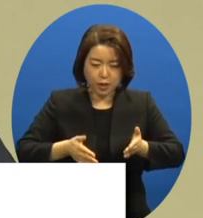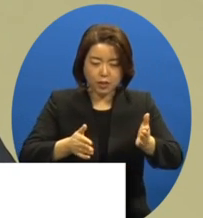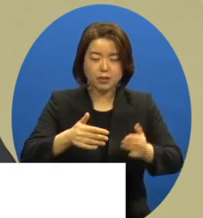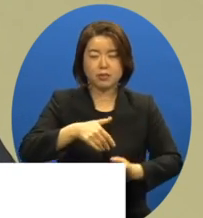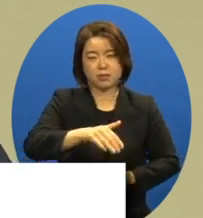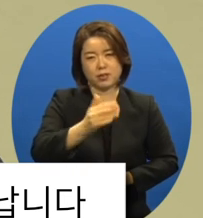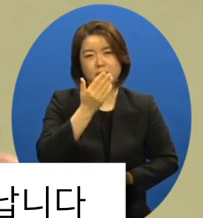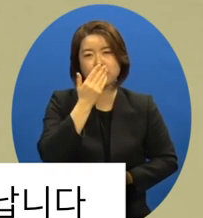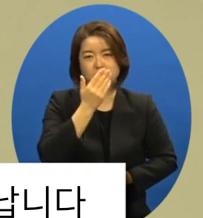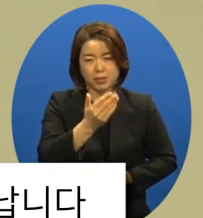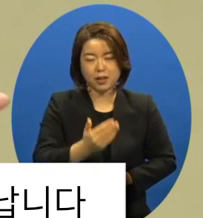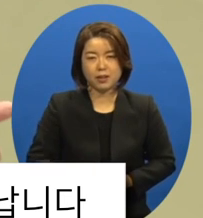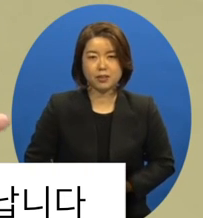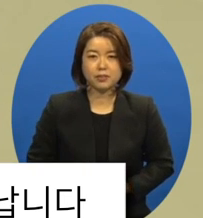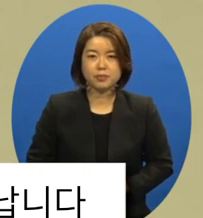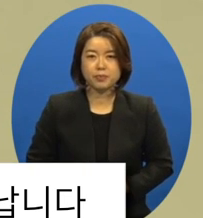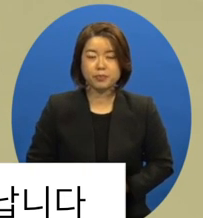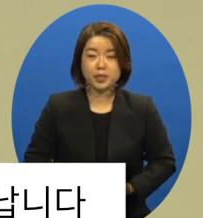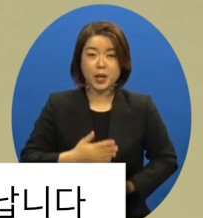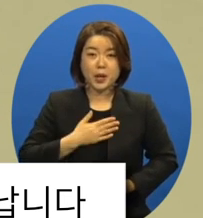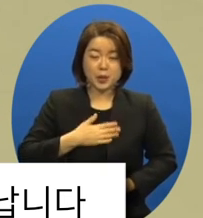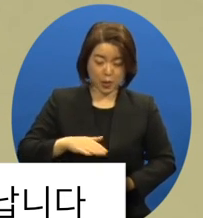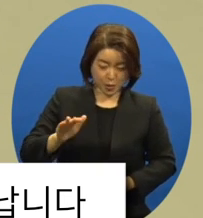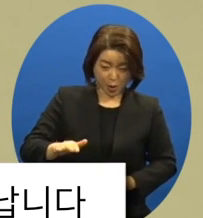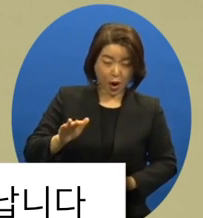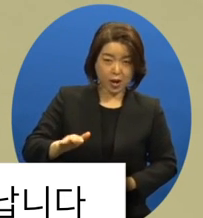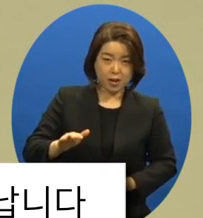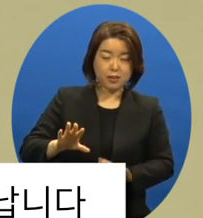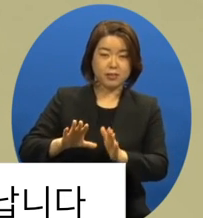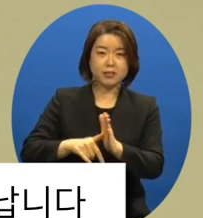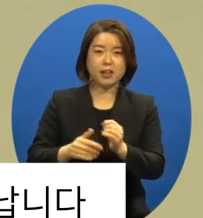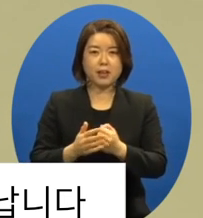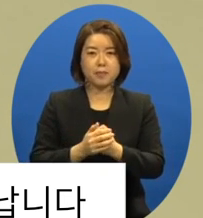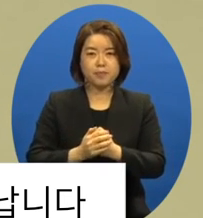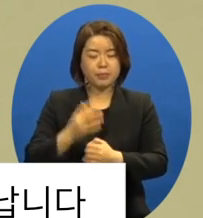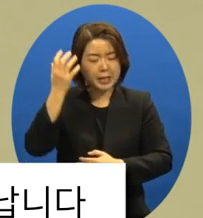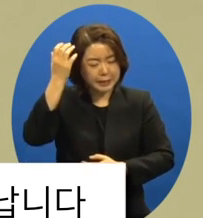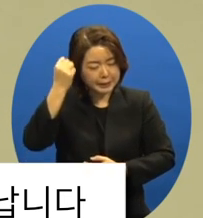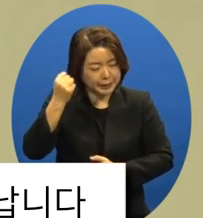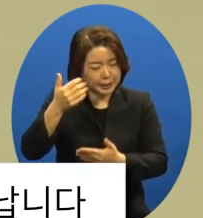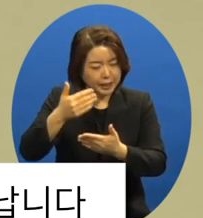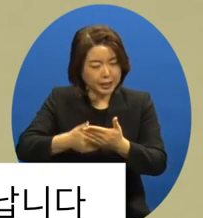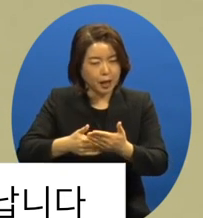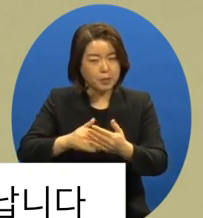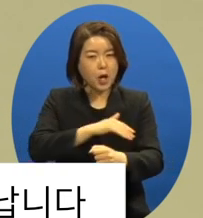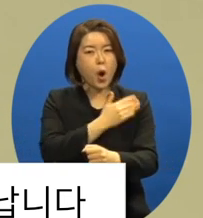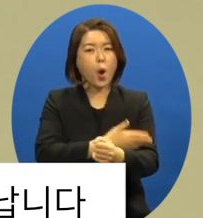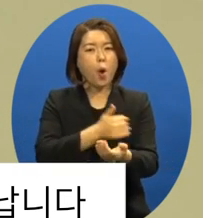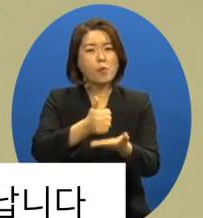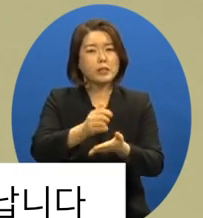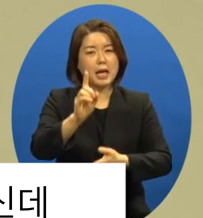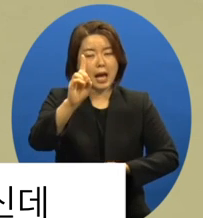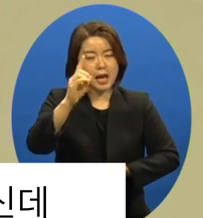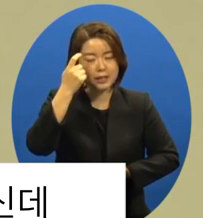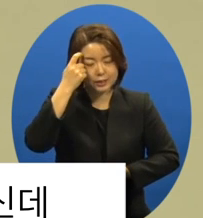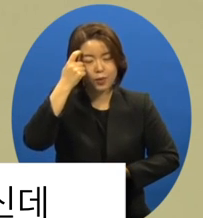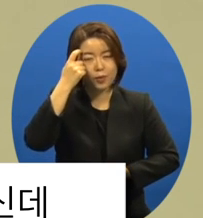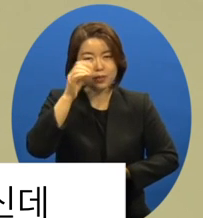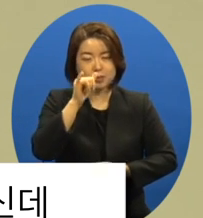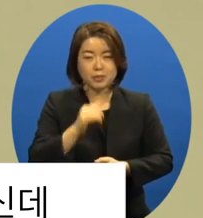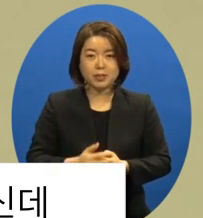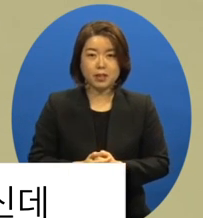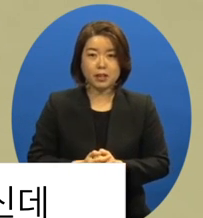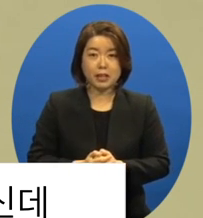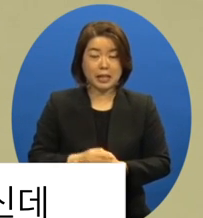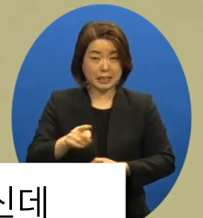겁니다. 저는 어릴 때 아주 인상 깊은 여자 권사님 한 분이 생각이 납니다. 그